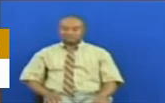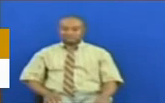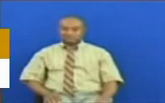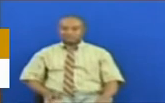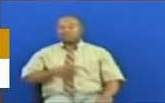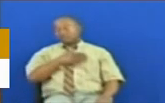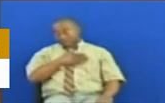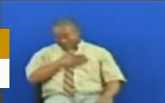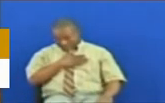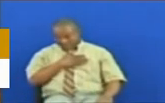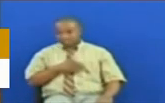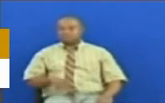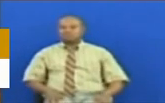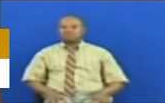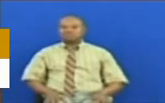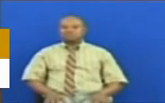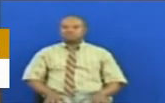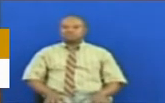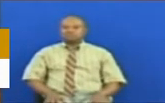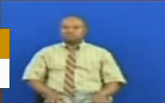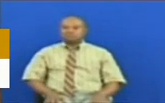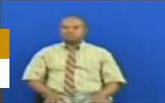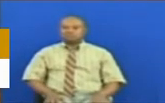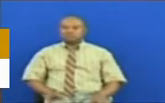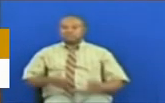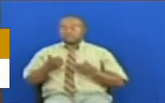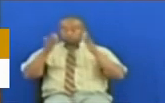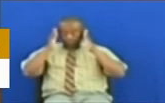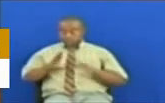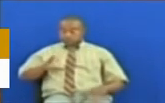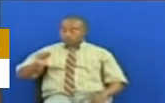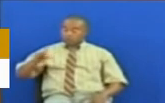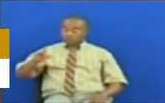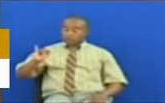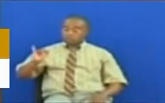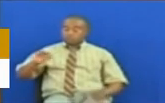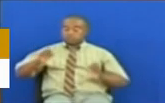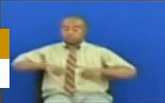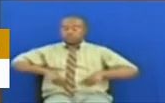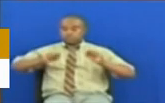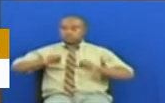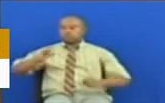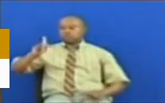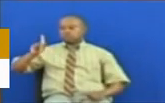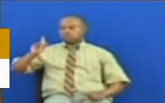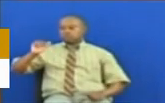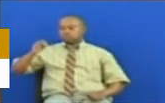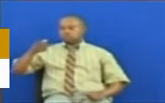Asante sana Mheshimiwa Wanu. Mheshimiwa Ali Hassan King atafuatiwa na Mheshimiwa Mbaraka Kitwanadau.